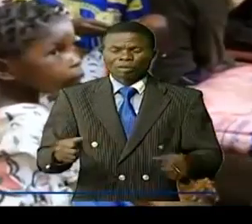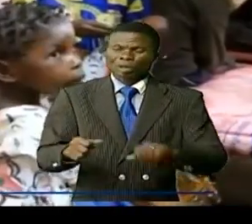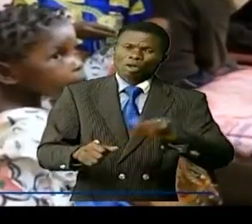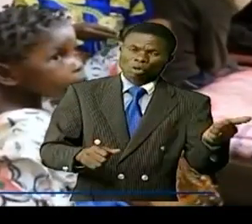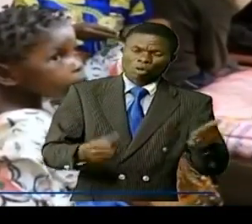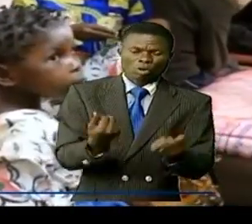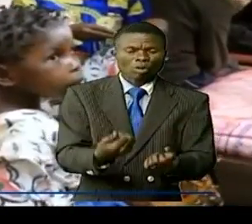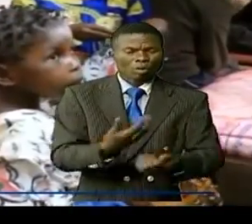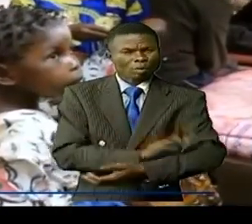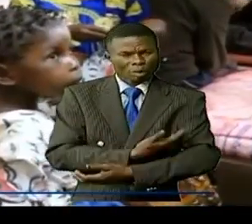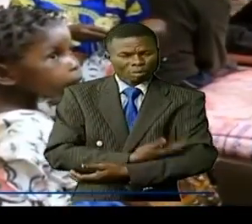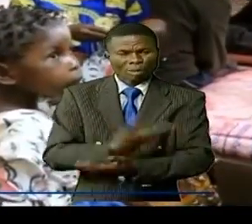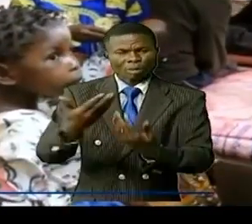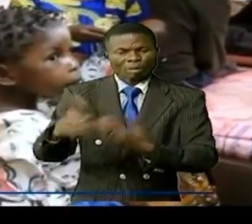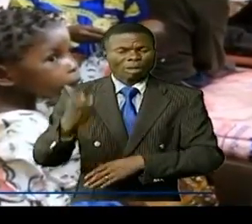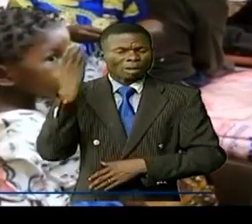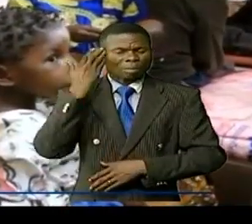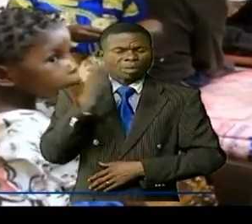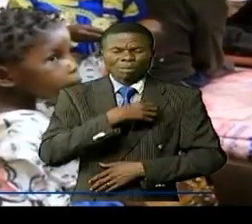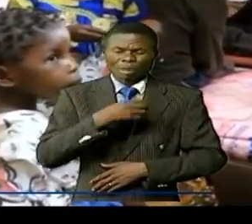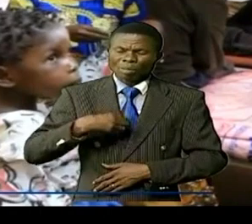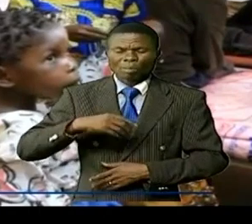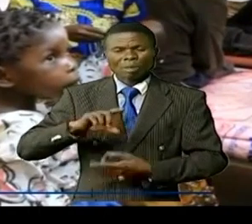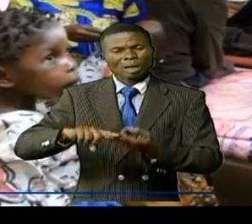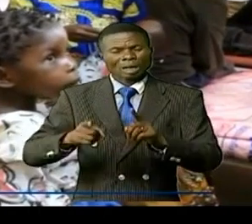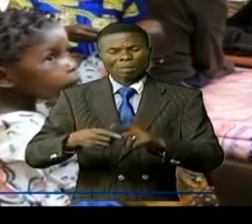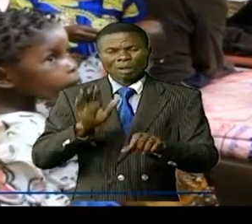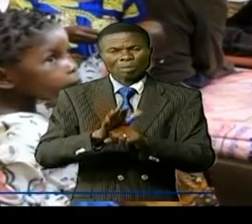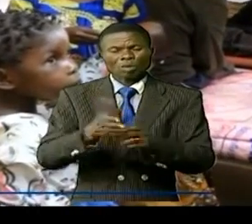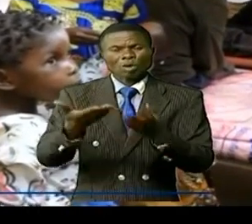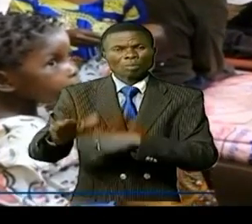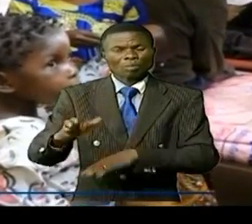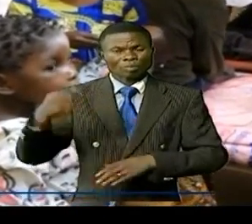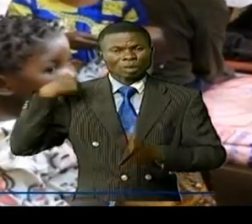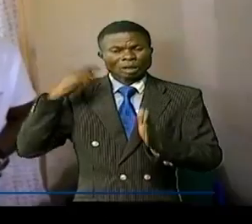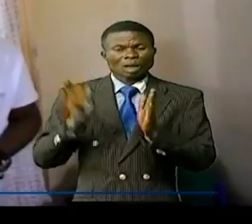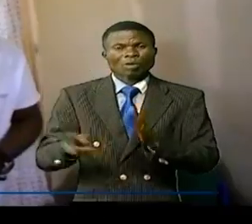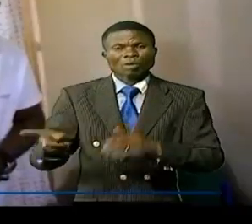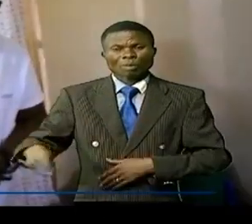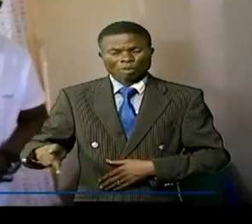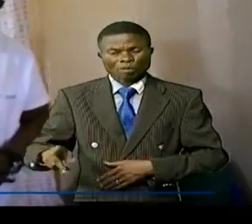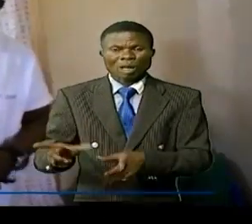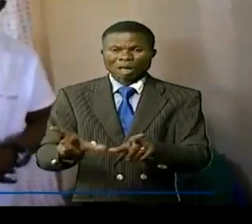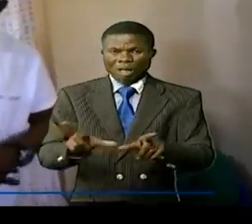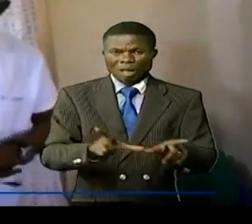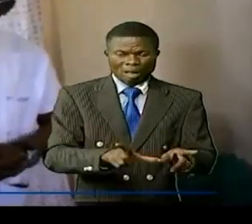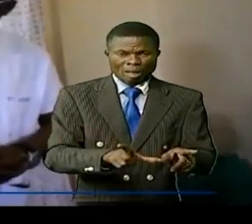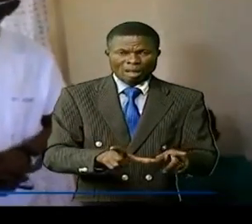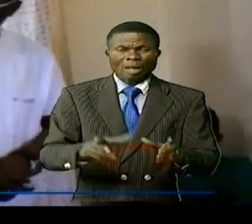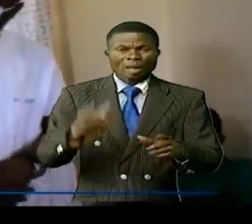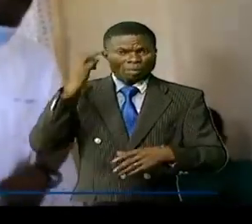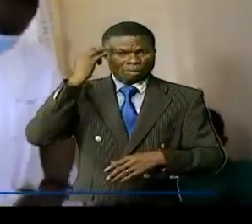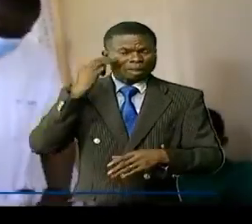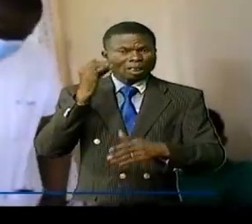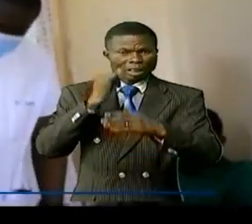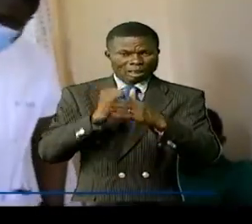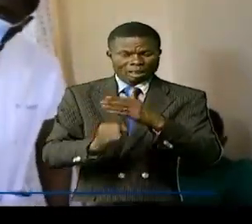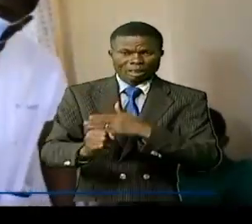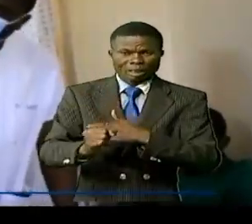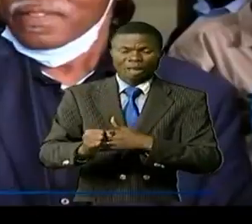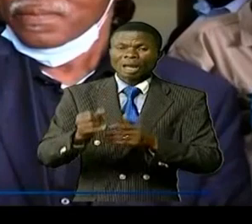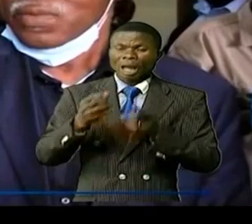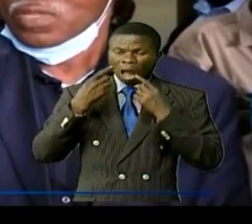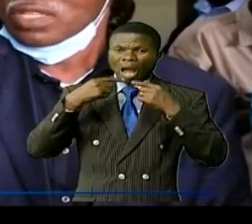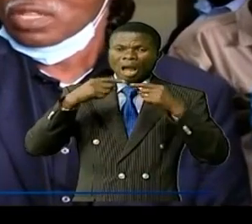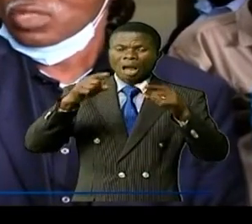petits enfants, leurs parents et proches. Enfin, le gouvernement provincial du Lualaba, via son ministre de l'Intérieur, a rendu public